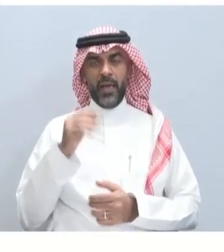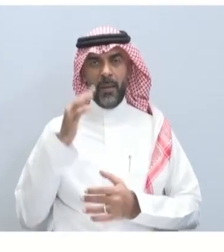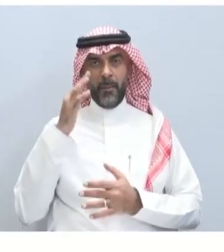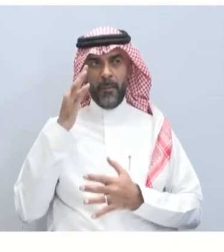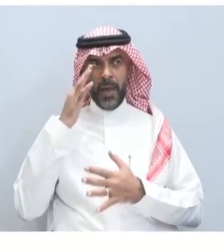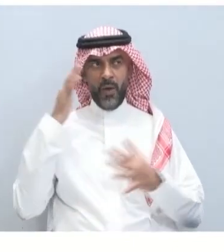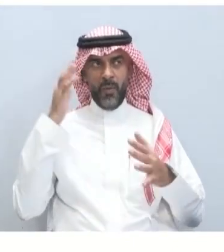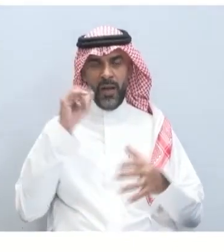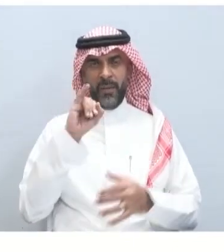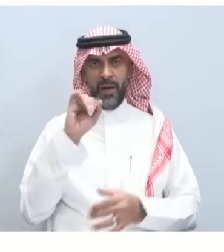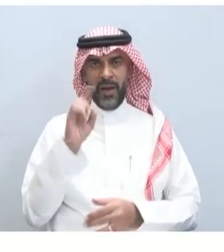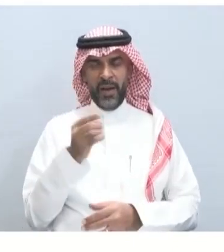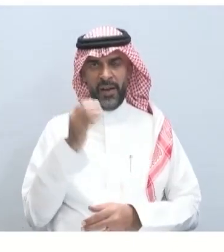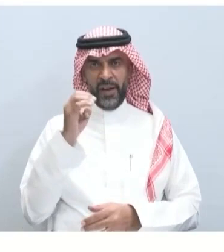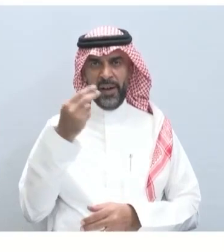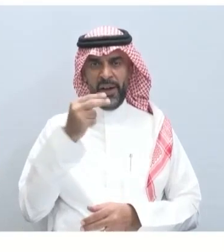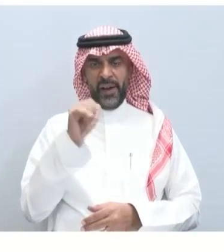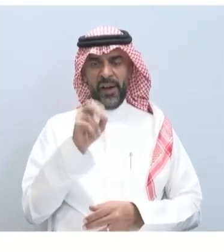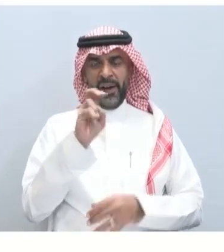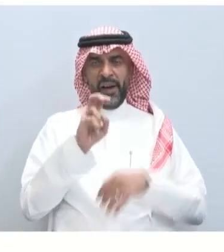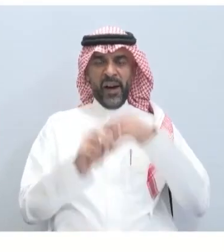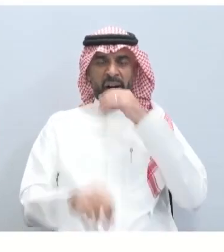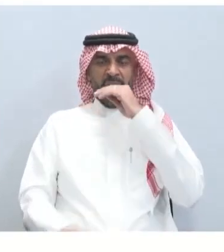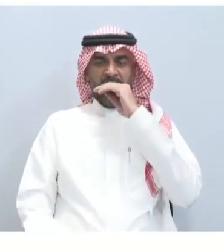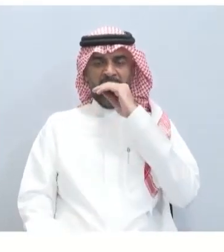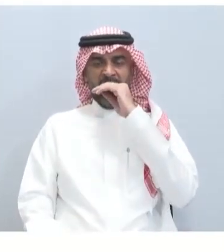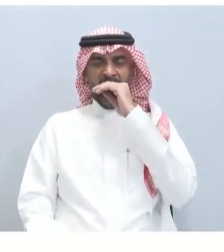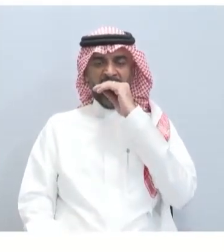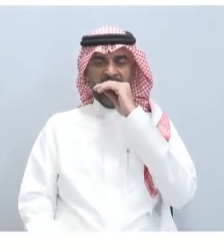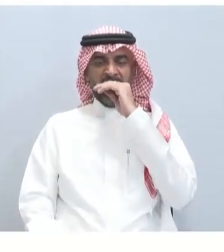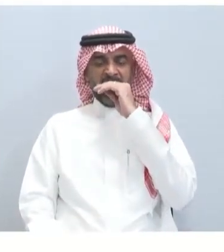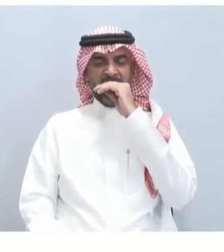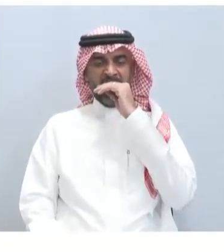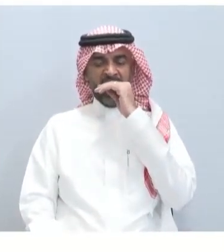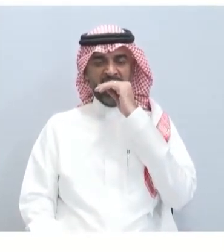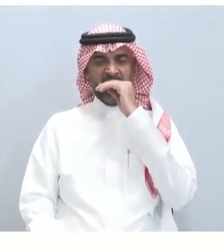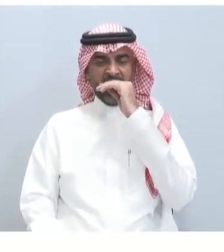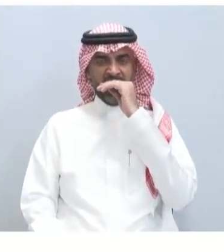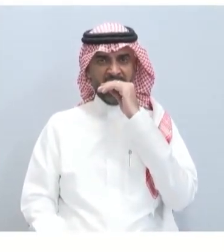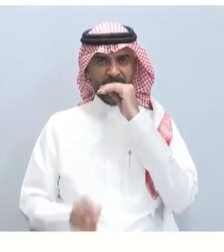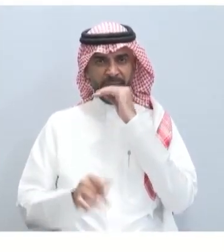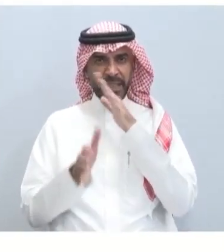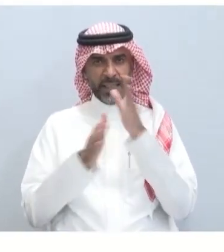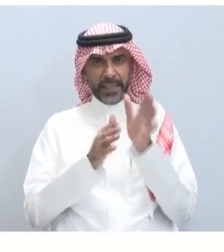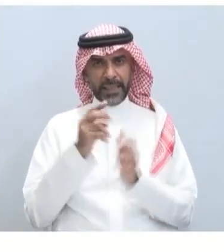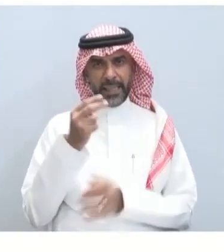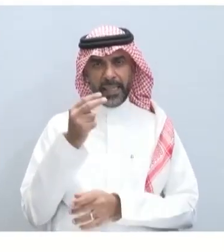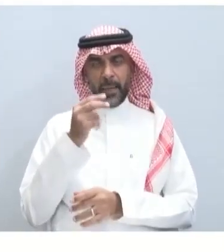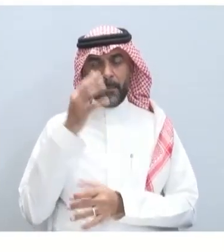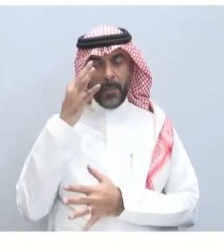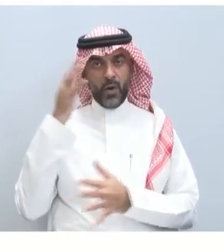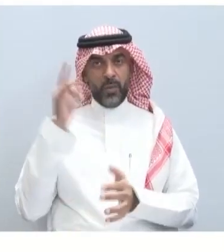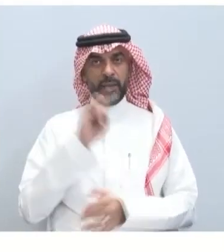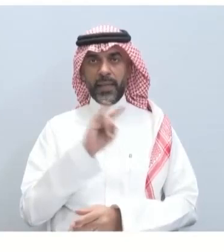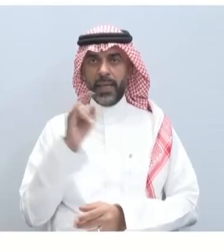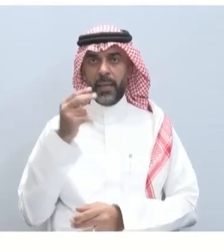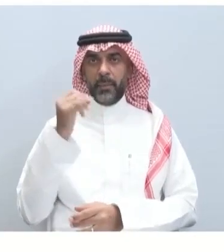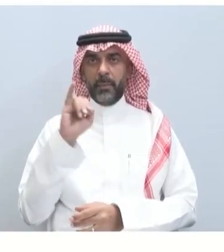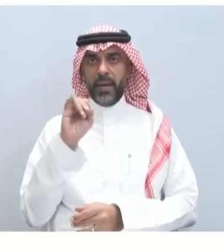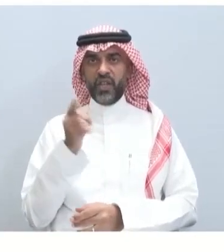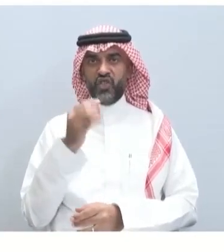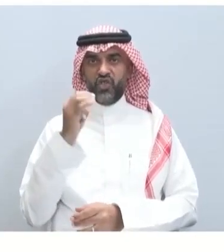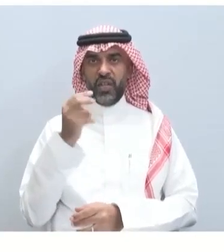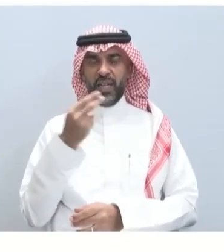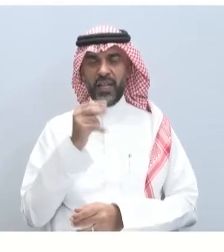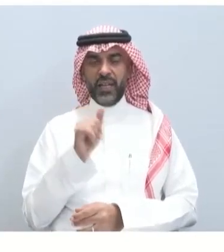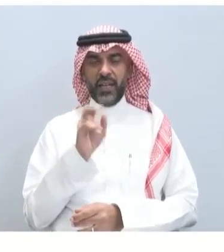المعلومات المرجعيه طيب ما الفرق ايضا ما هي مصادر المعلومات الغير مرجعيه والتي هي ماده ذكرنا ان